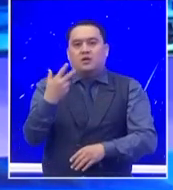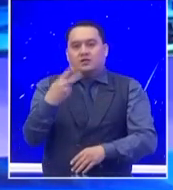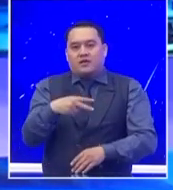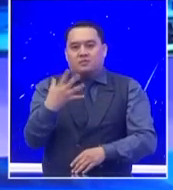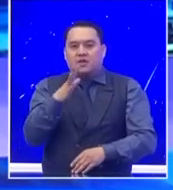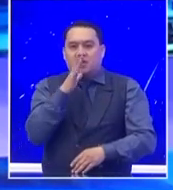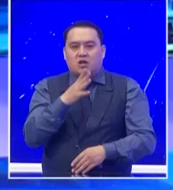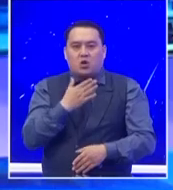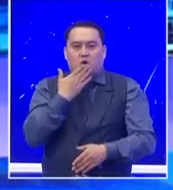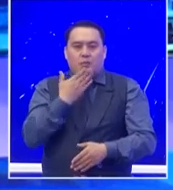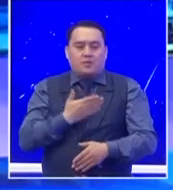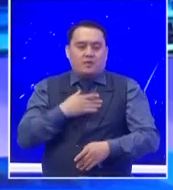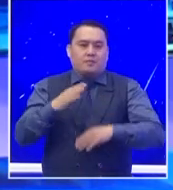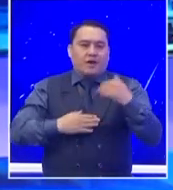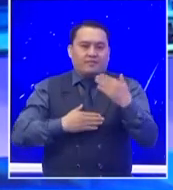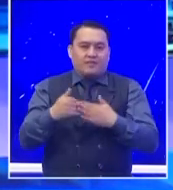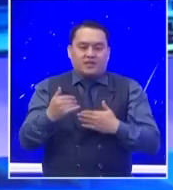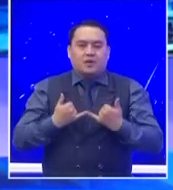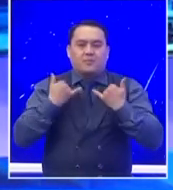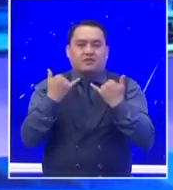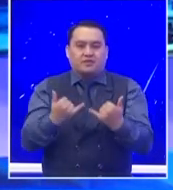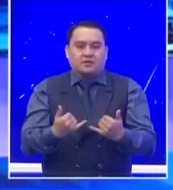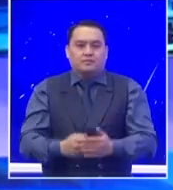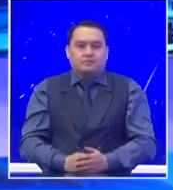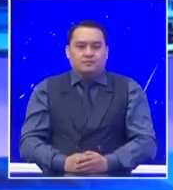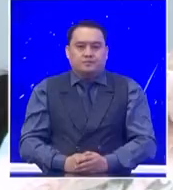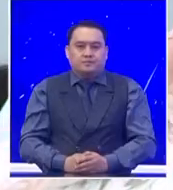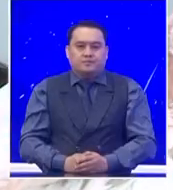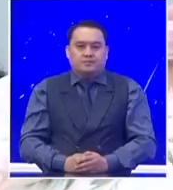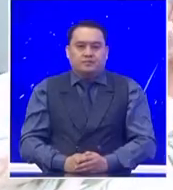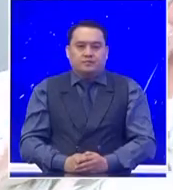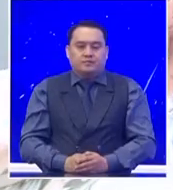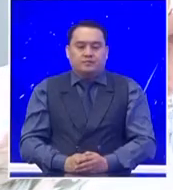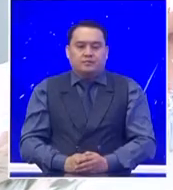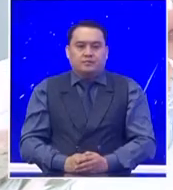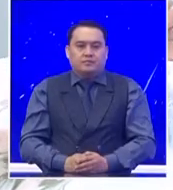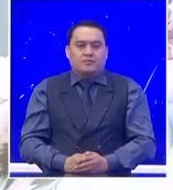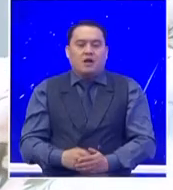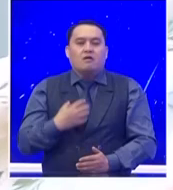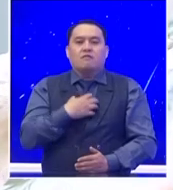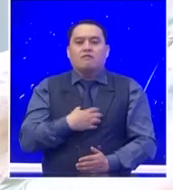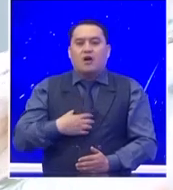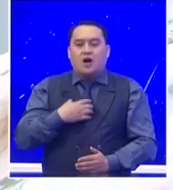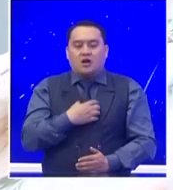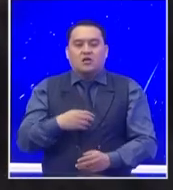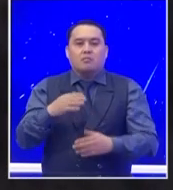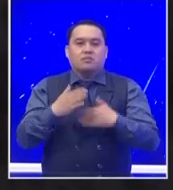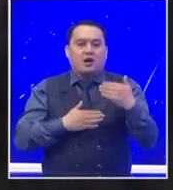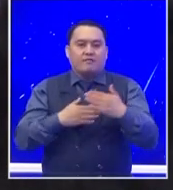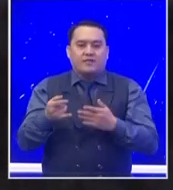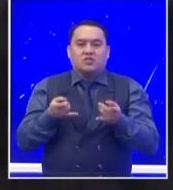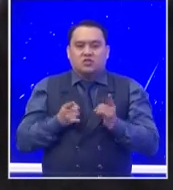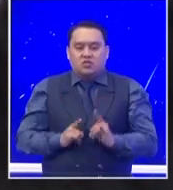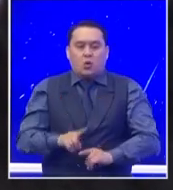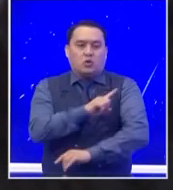посвятила любимой профессии. Подробности смотрите далее. Пожалуй, одна из самых важных профессий – работа акушера. Ведь